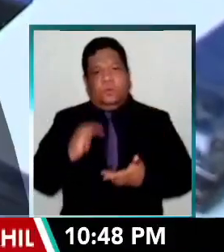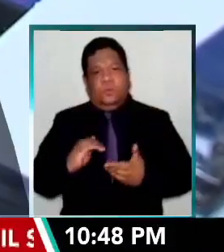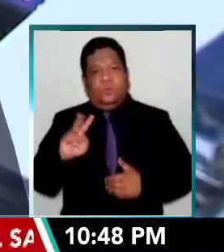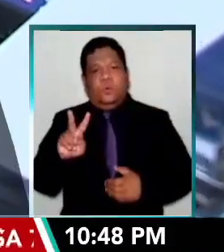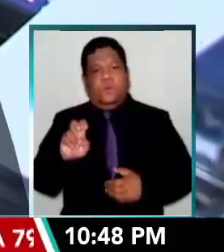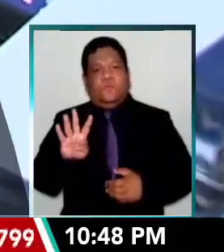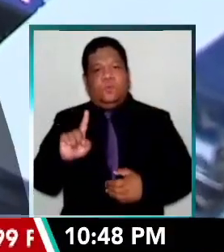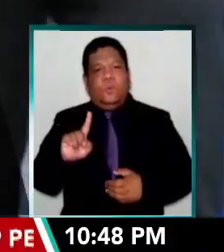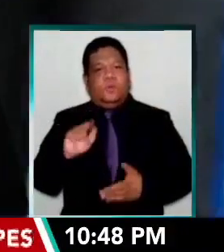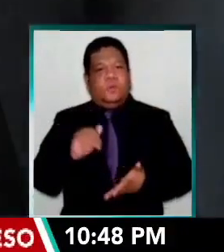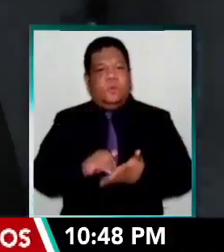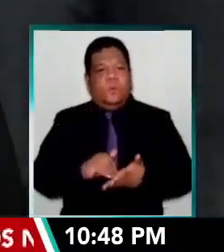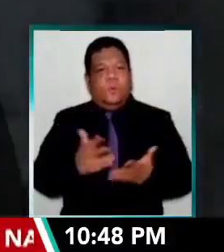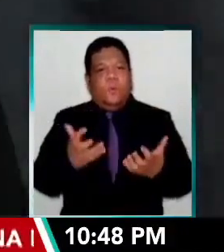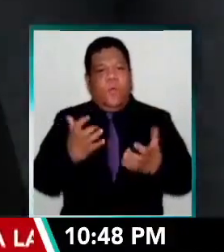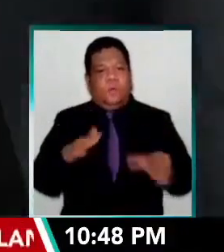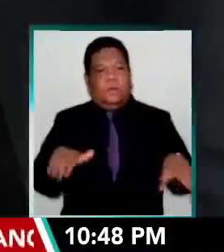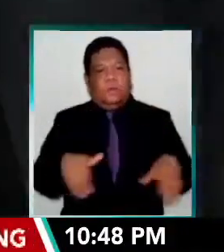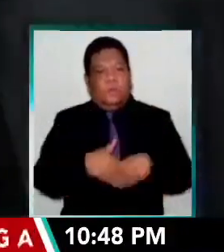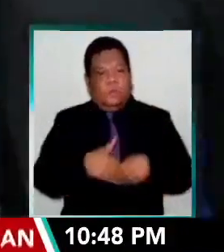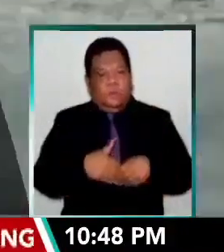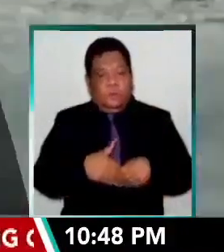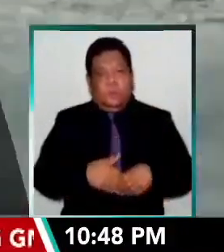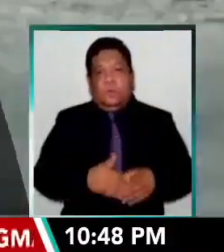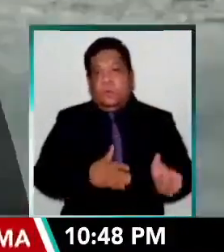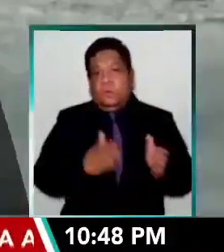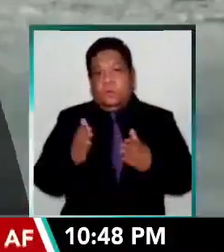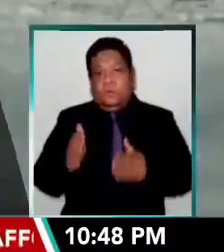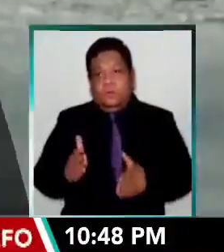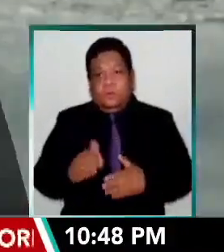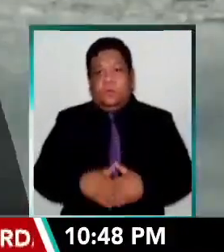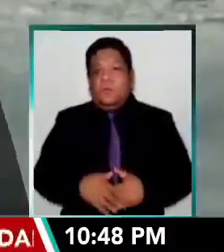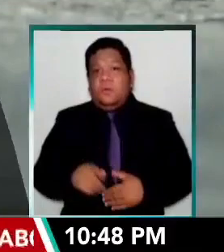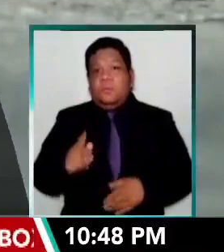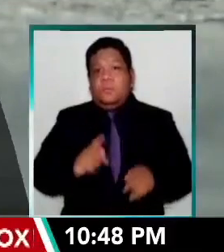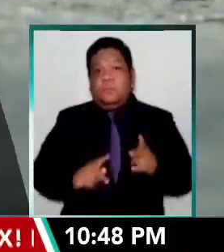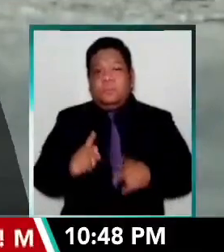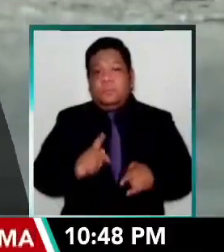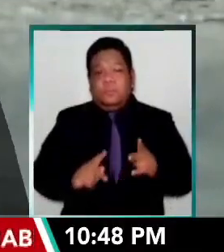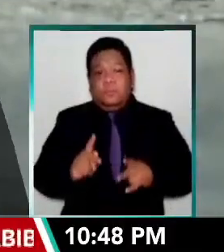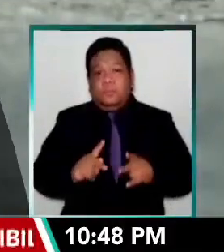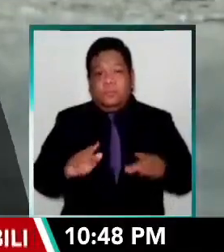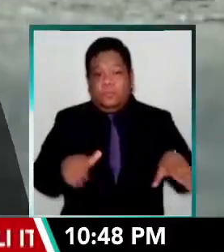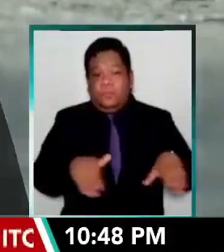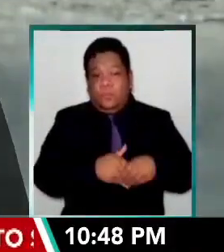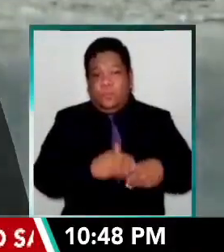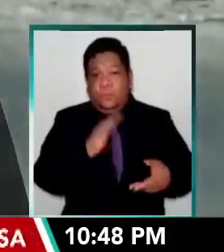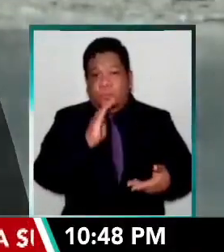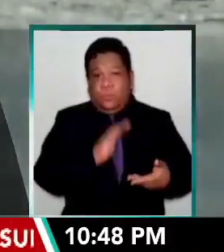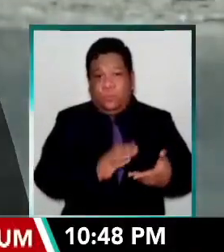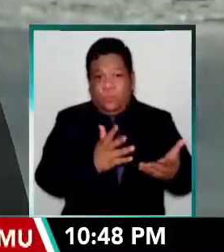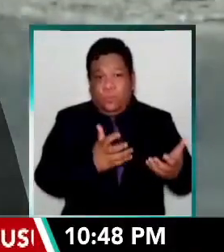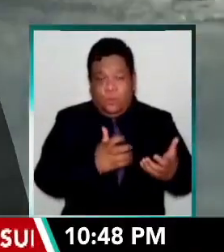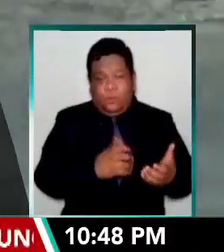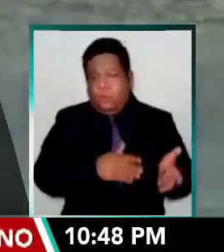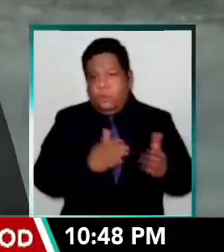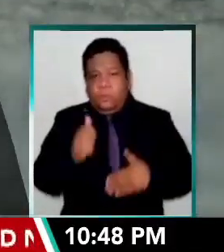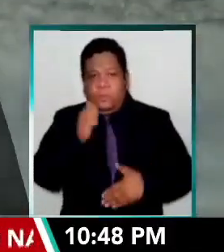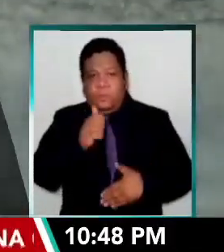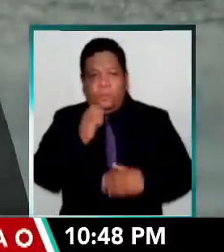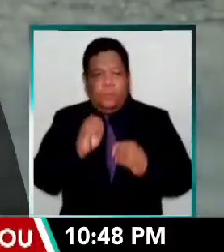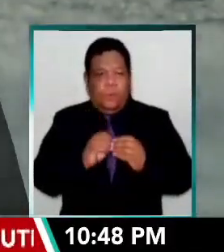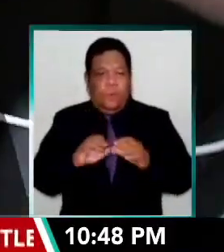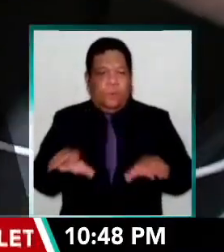gustong magpakasal. Habang bumababa ang bilang ng mga nagpapakasal, mas dumami naman ang mga babaeng nagtatrabaho. Tumaas daw